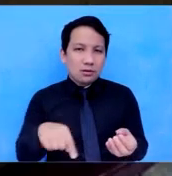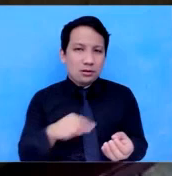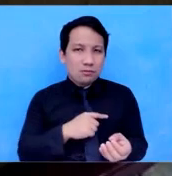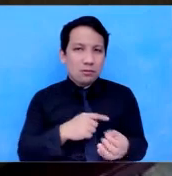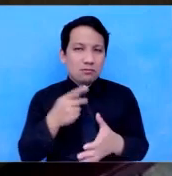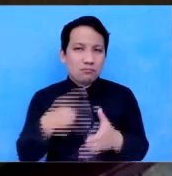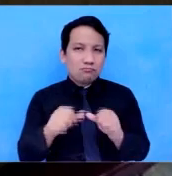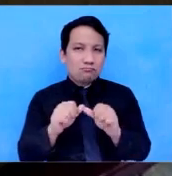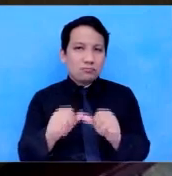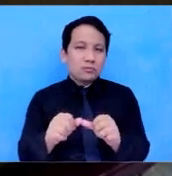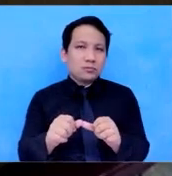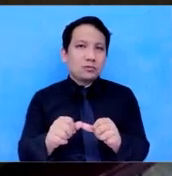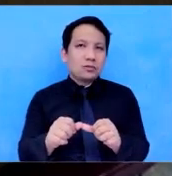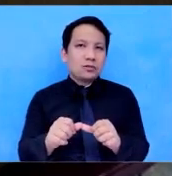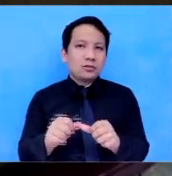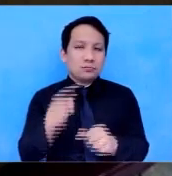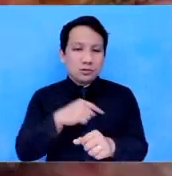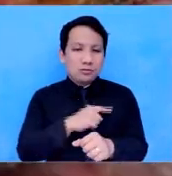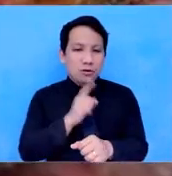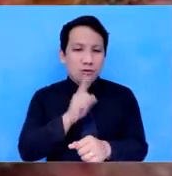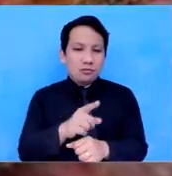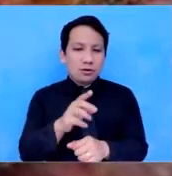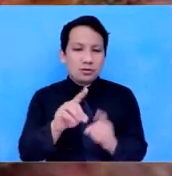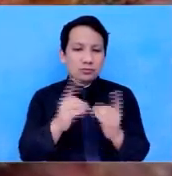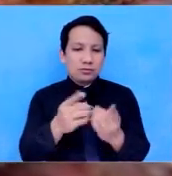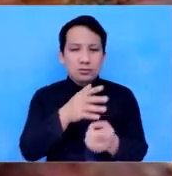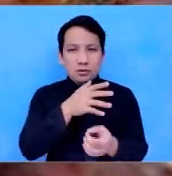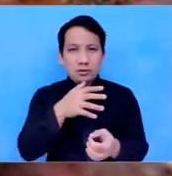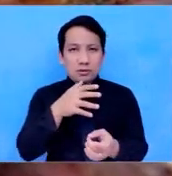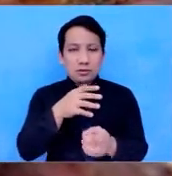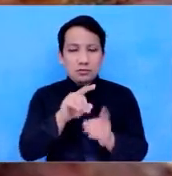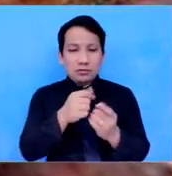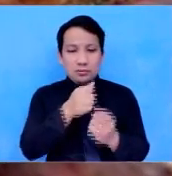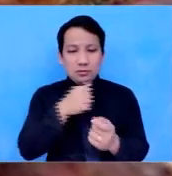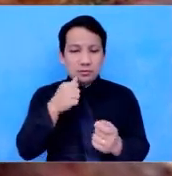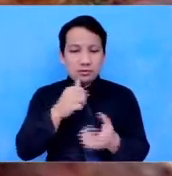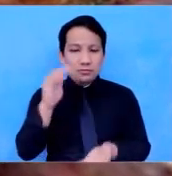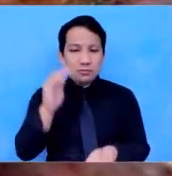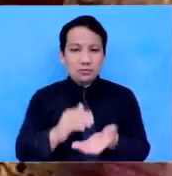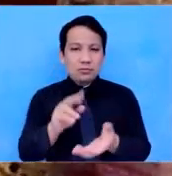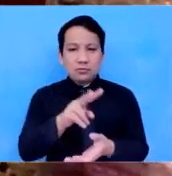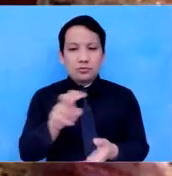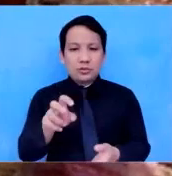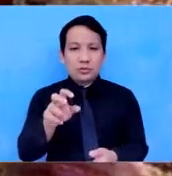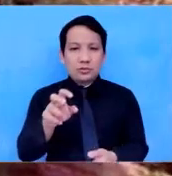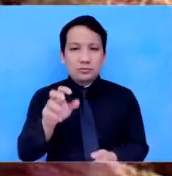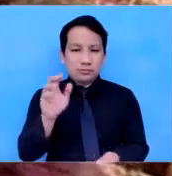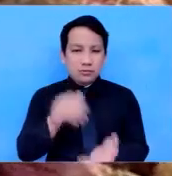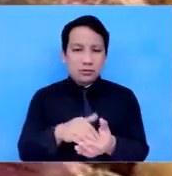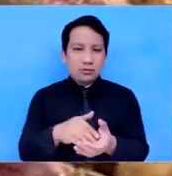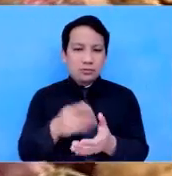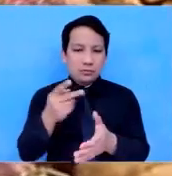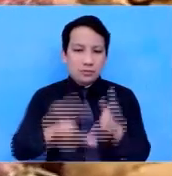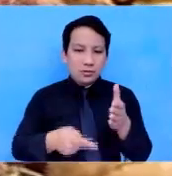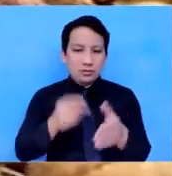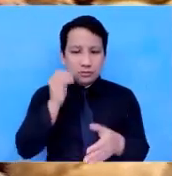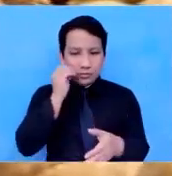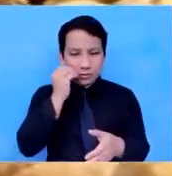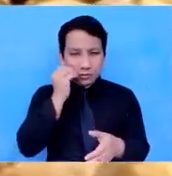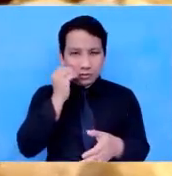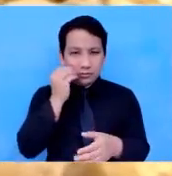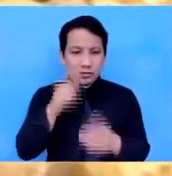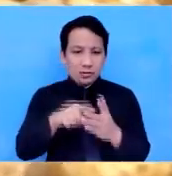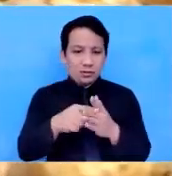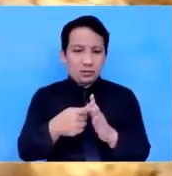price. Umaasa naman ng DA na maibababa pa sa hanggang 200 pesos ang presyo ng sibuyas kapag nagsimula na